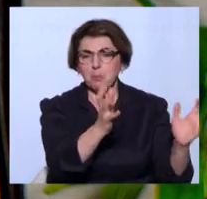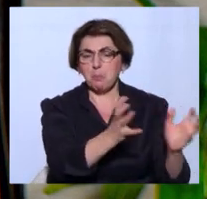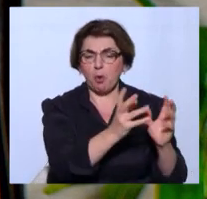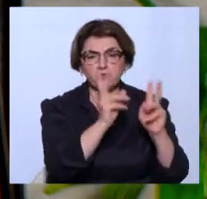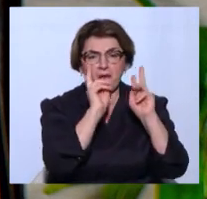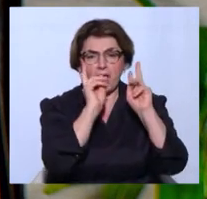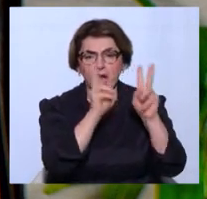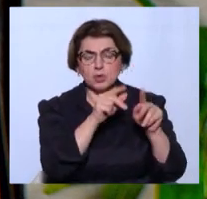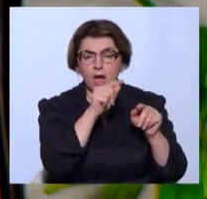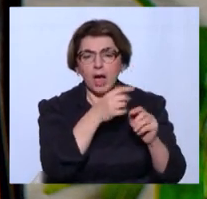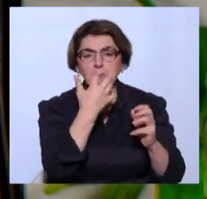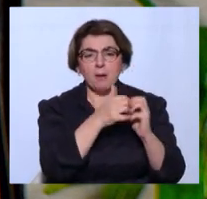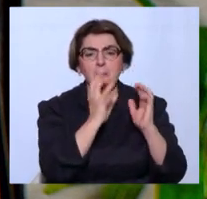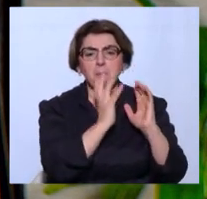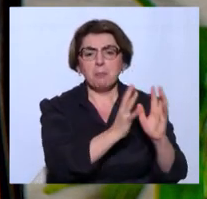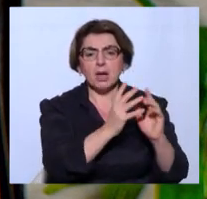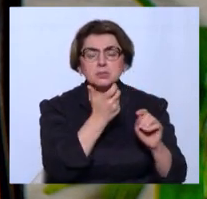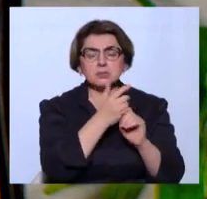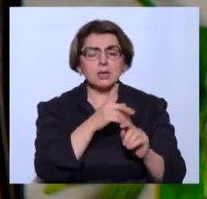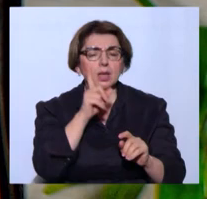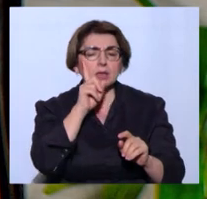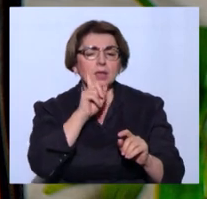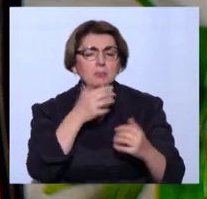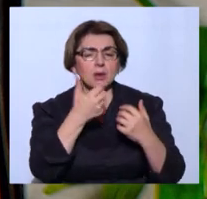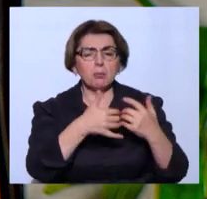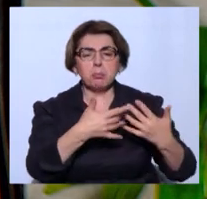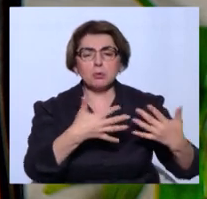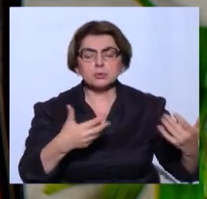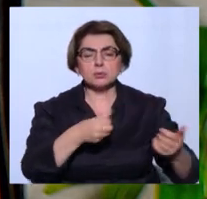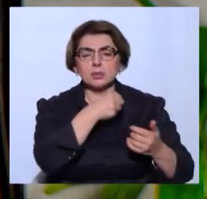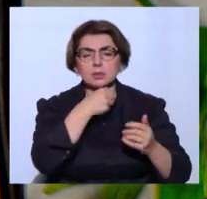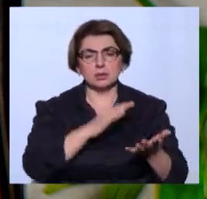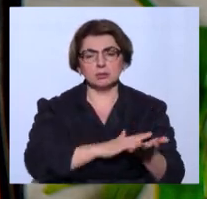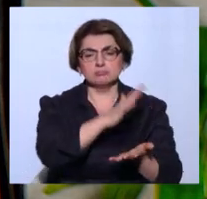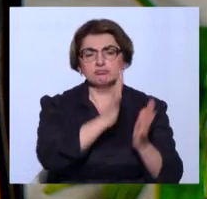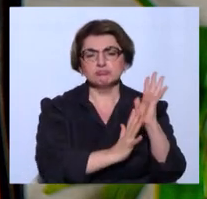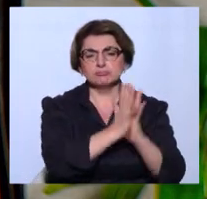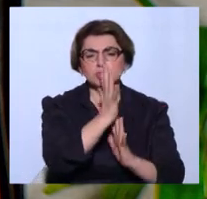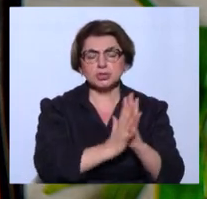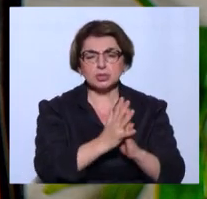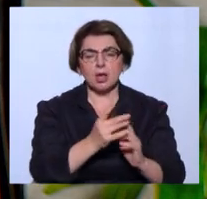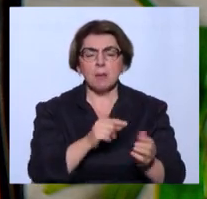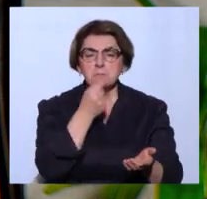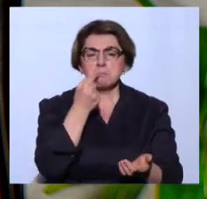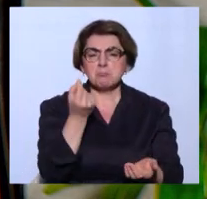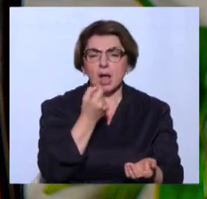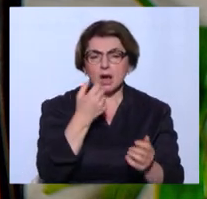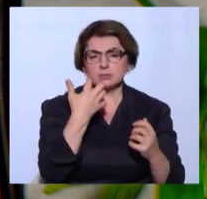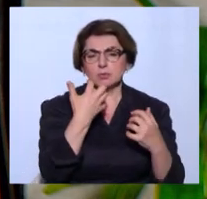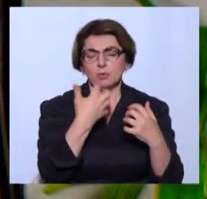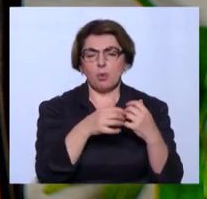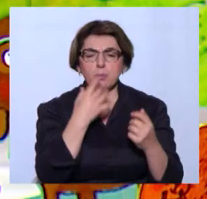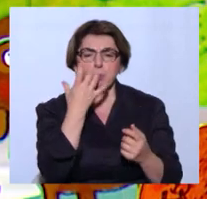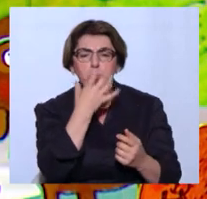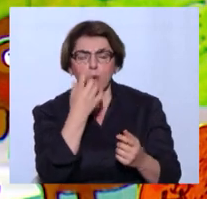გაეგებოდათ. არა და ამ ბაღში ძალიან გემრიელი ბოსტნეული და ხელი იზრდებოდა. რას არ ნახავდით აქ? მარწვს,